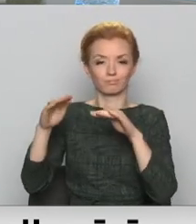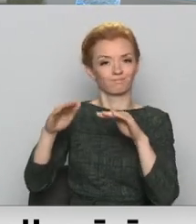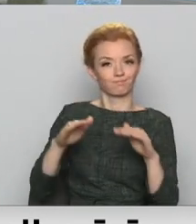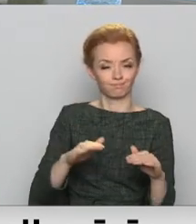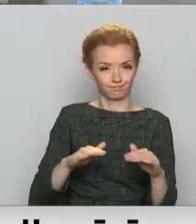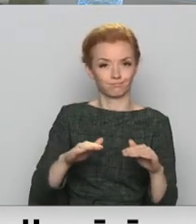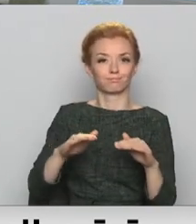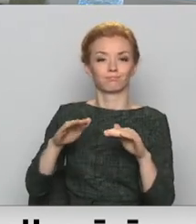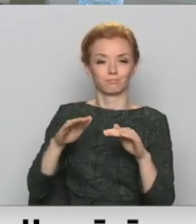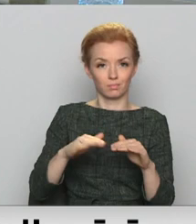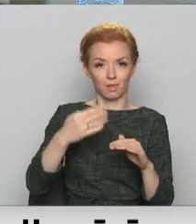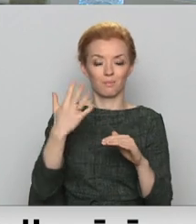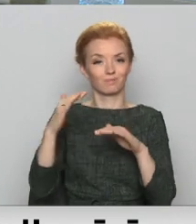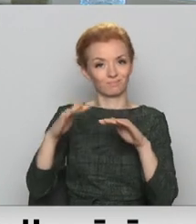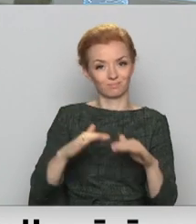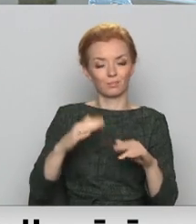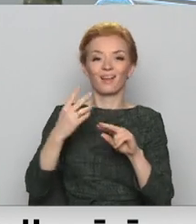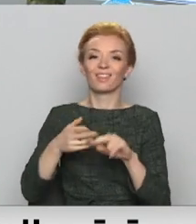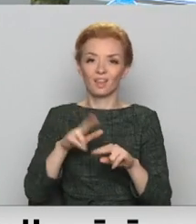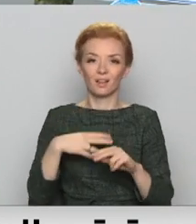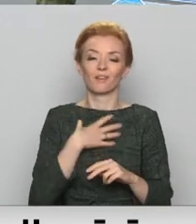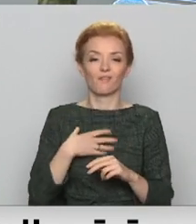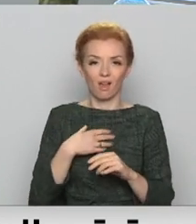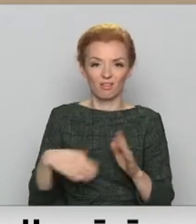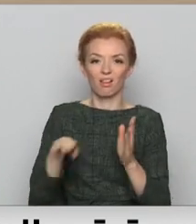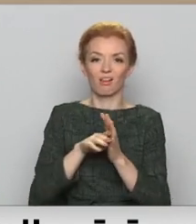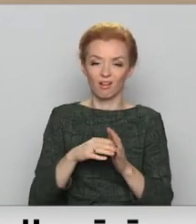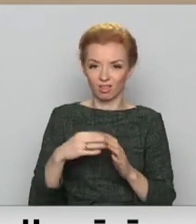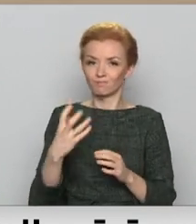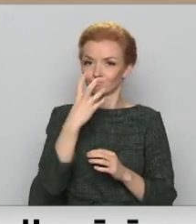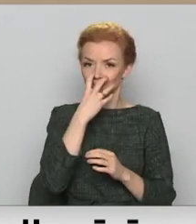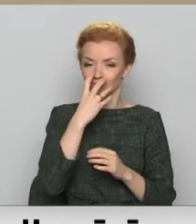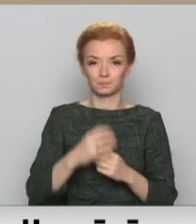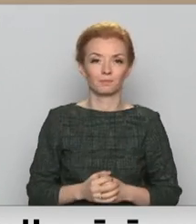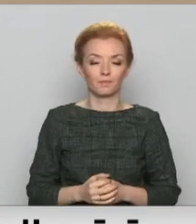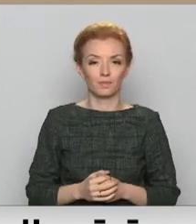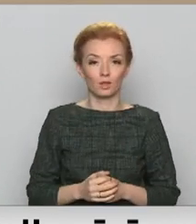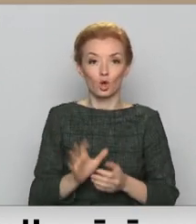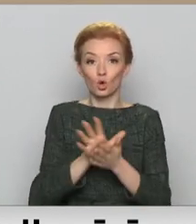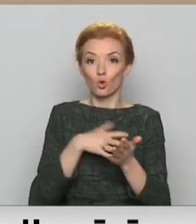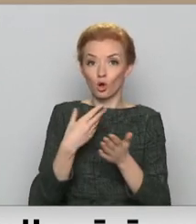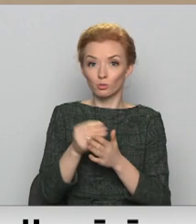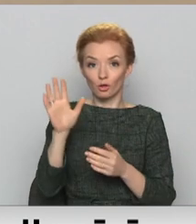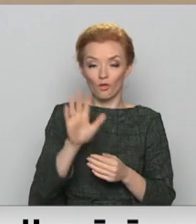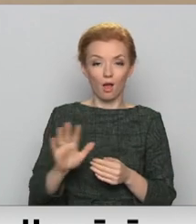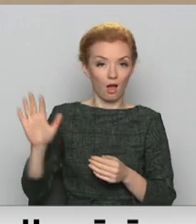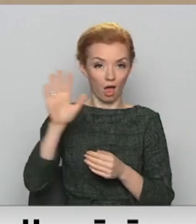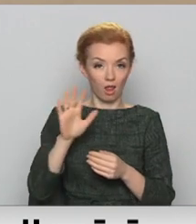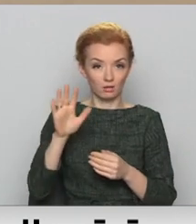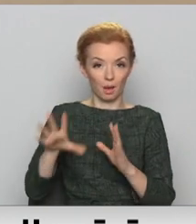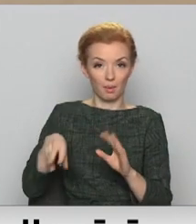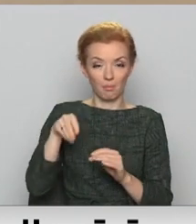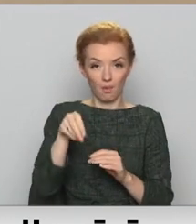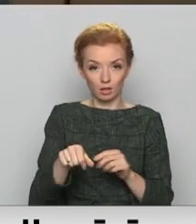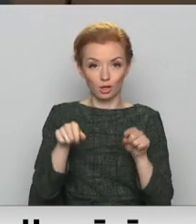tā 95, un tad jau skaitās, ka vajag to skābekli elpot. Kopš valsts šo aparātu izmantošanu arī